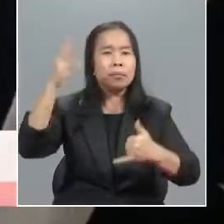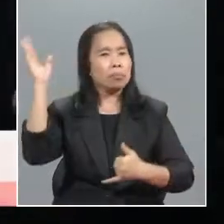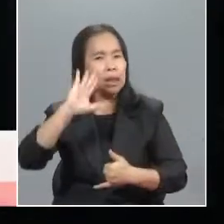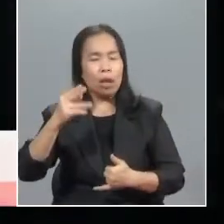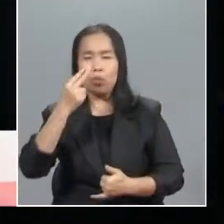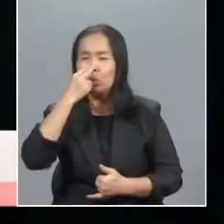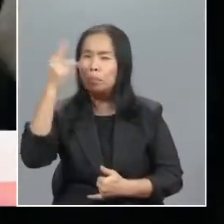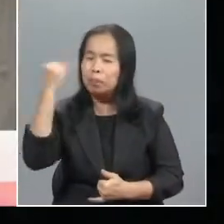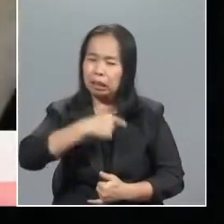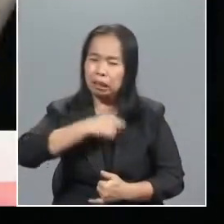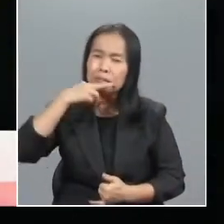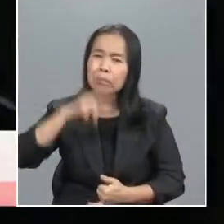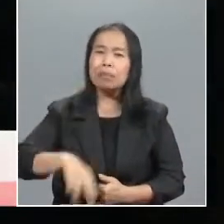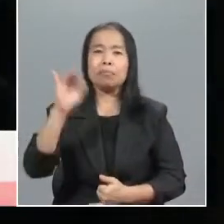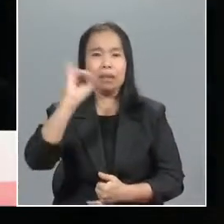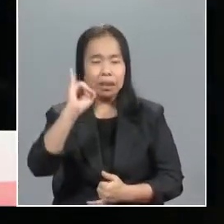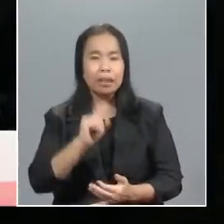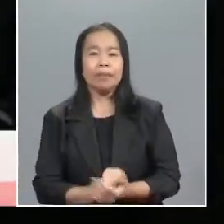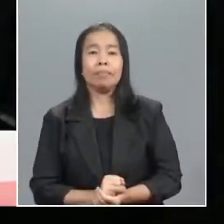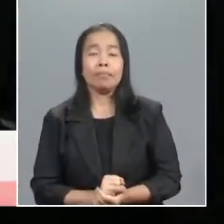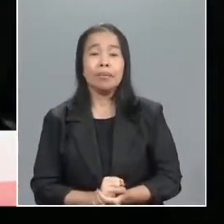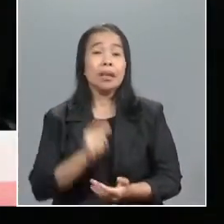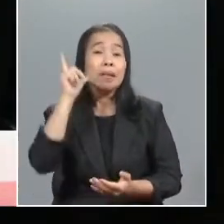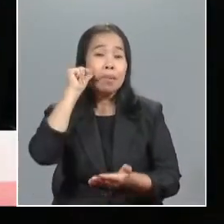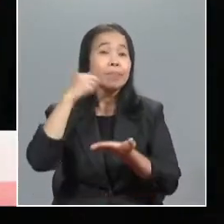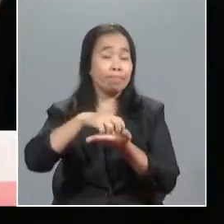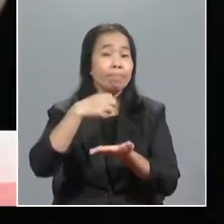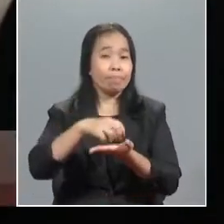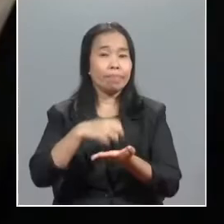ปฟังเสียงคุณแม่ของน้องปลื้มค่ะ